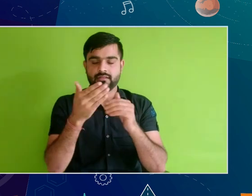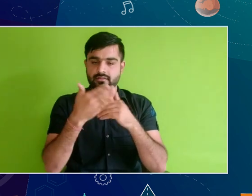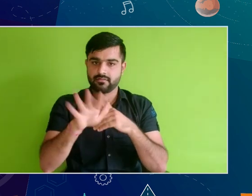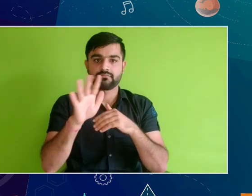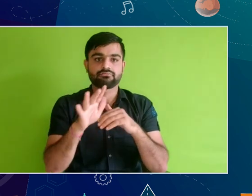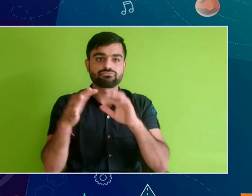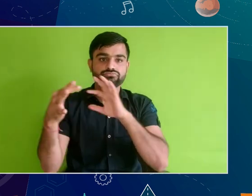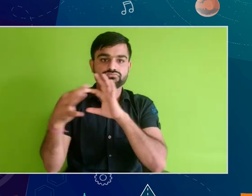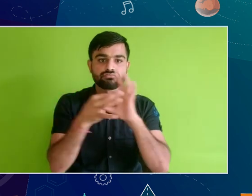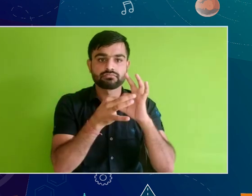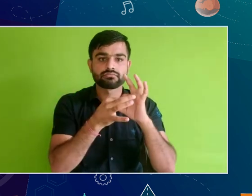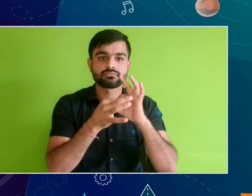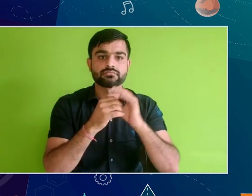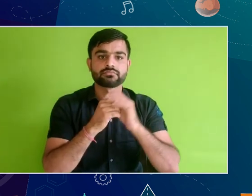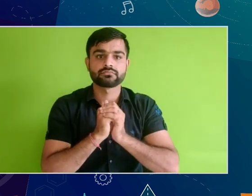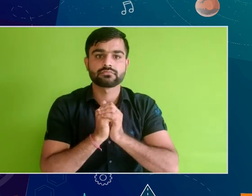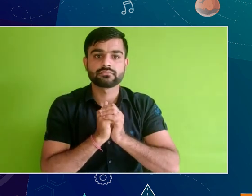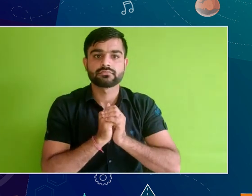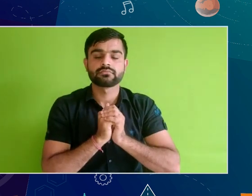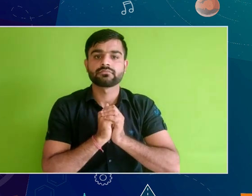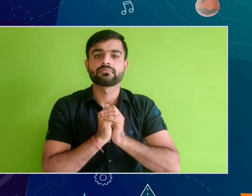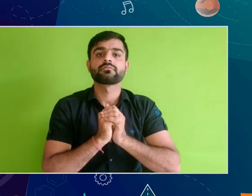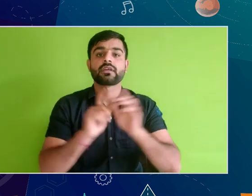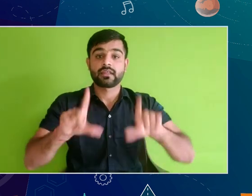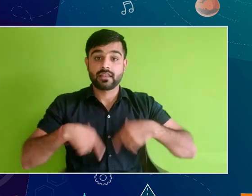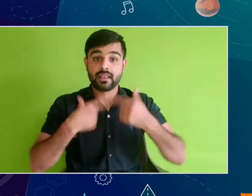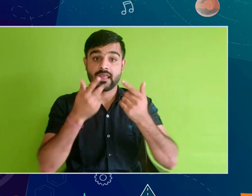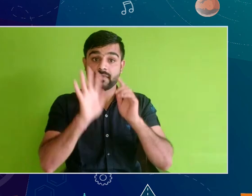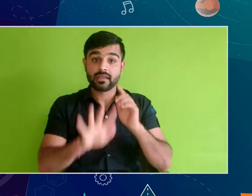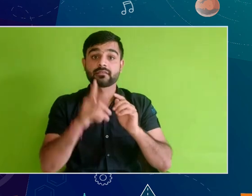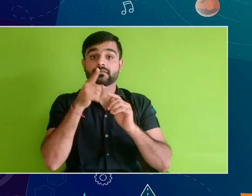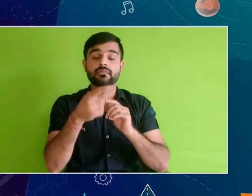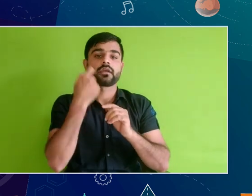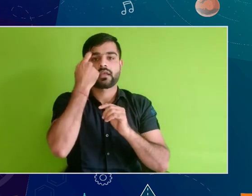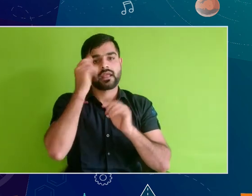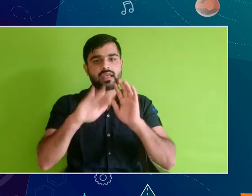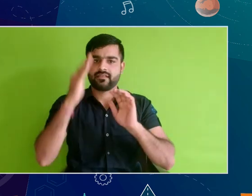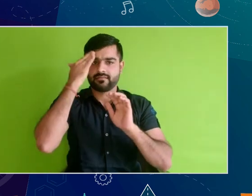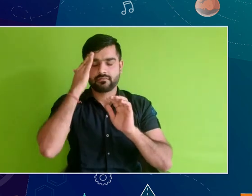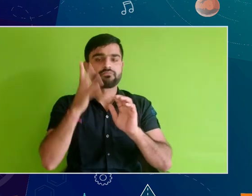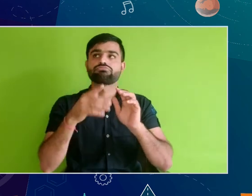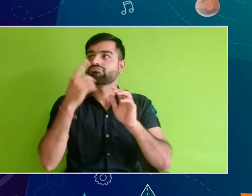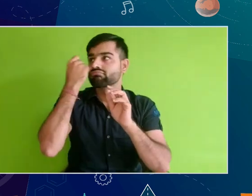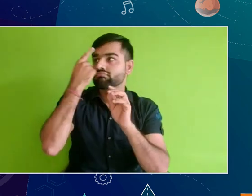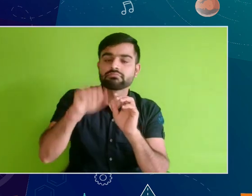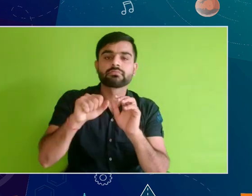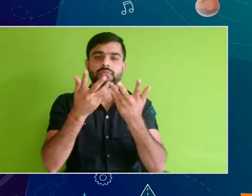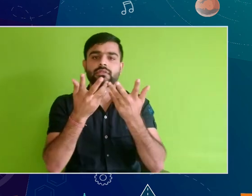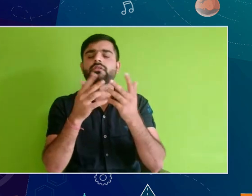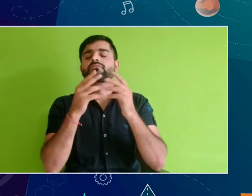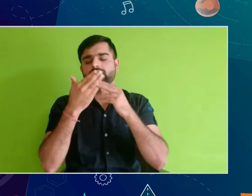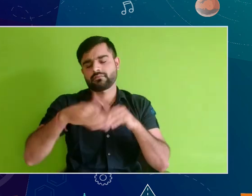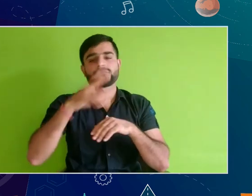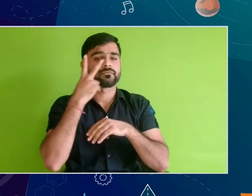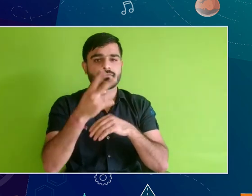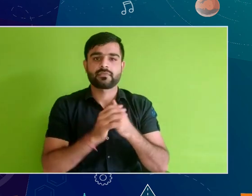वेस्ट चीज़ें हैं डे टू डे लाइफ में, वो जहाँ पर हैं उनके बारे में हमें जानकारी तो होती है, ध्यान देते हैं नहीं देते हैं, आपसे तो खैर जरूर देने वाले हैं। अब प्रश्न उठता है